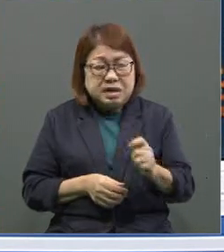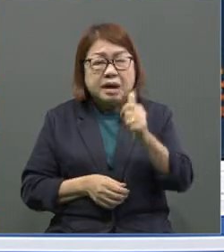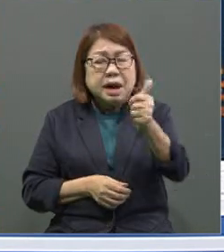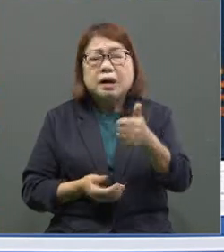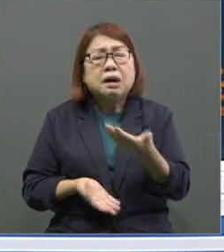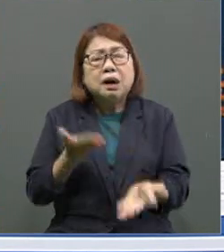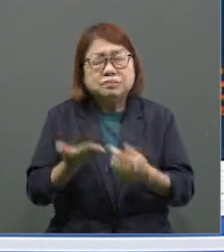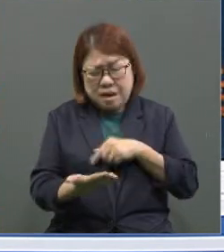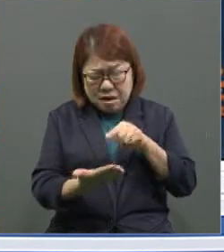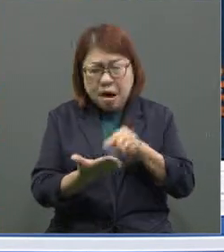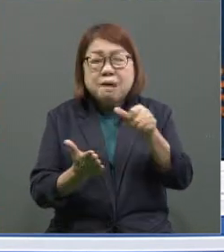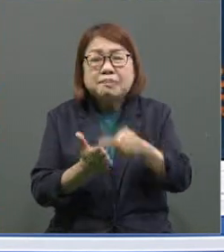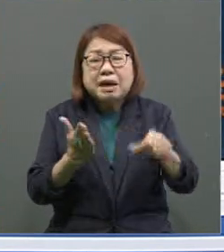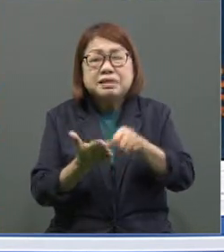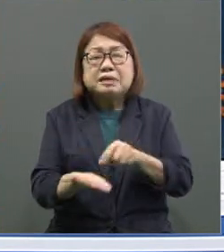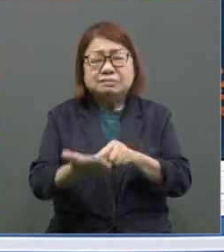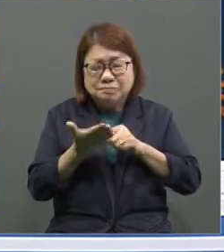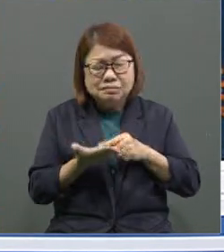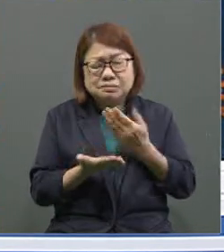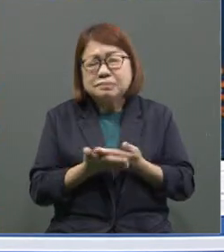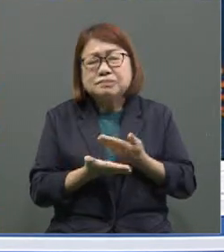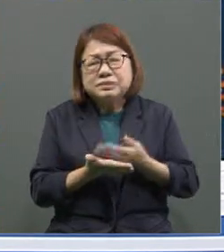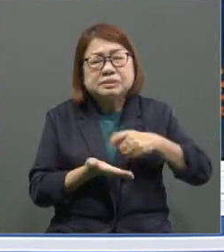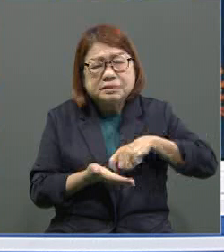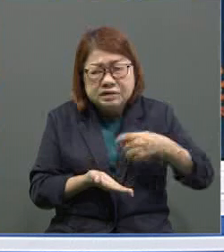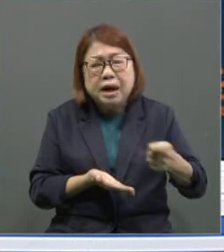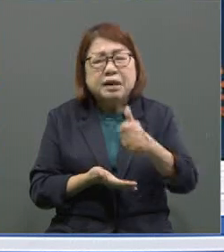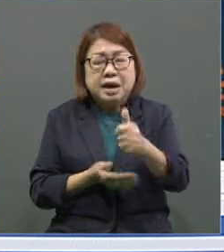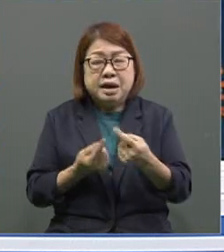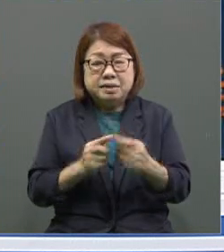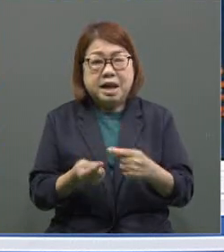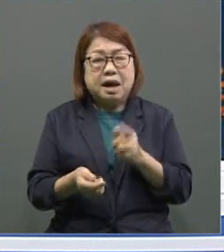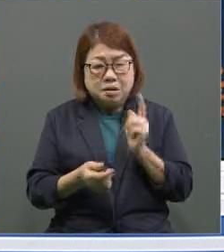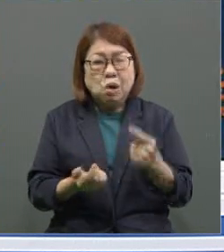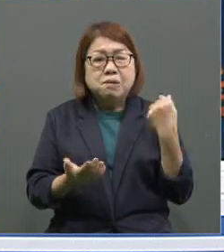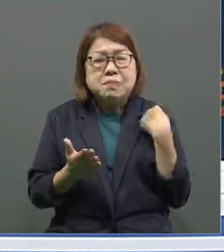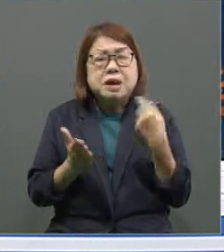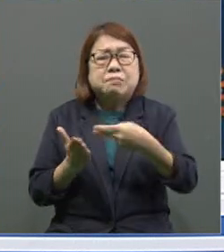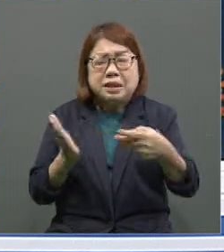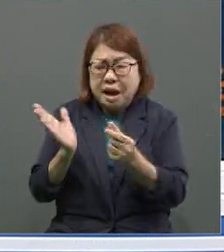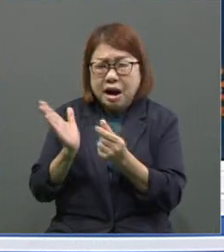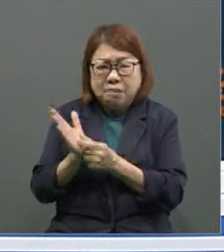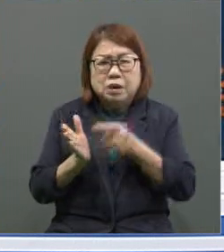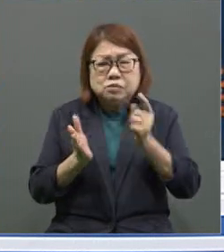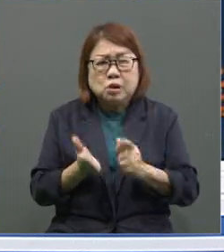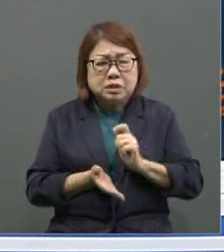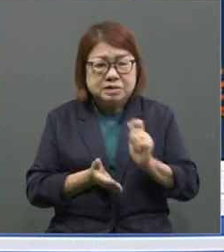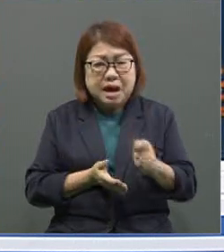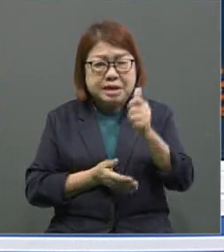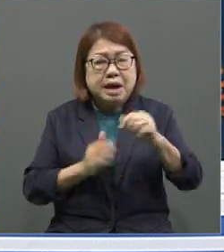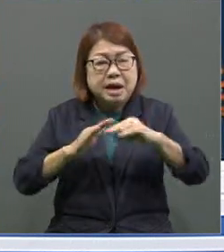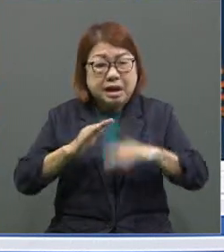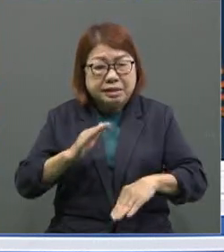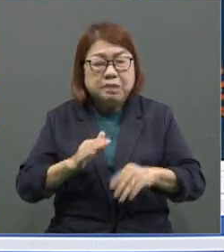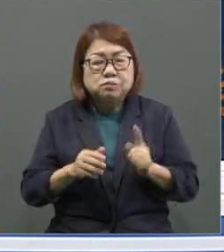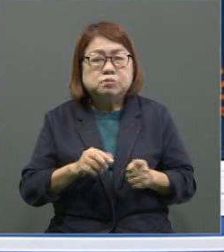ยอดเดือนนี้เข้ามาเท่าไหร่แต่ว่าเก็จะมีเขียนมาไงฮะว่าอย่างน้อยขั้นต่ำคุณต้องจ่ายเท่าไหร่ทีนี้ไอ้ขั้นต่ำที่ท่านจ่ายไปเนี่ยมันก็จะต้อง